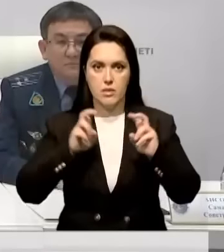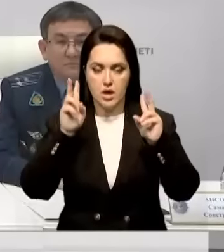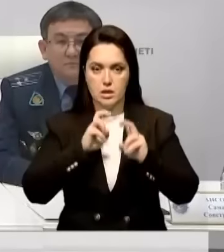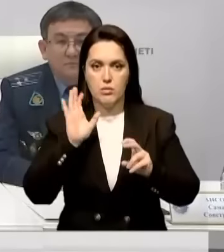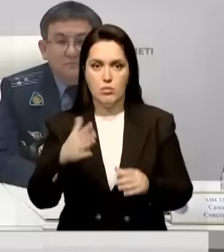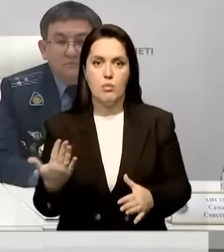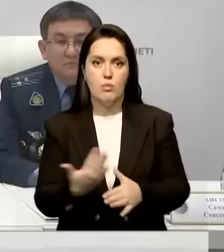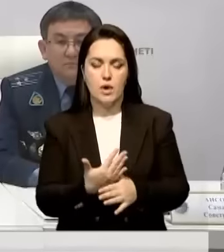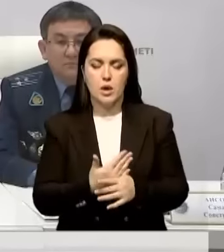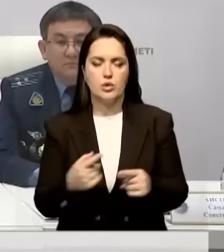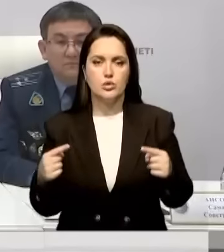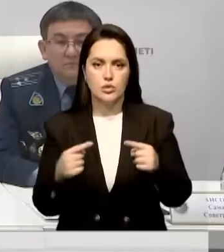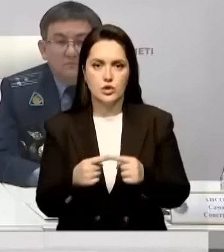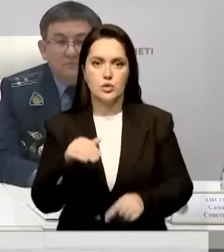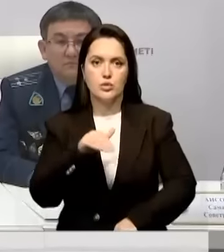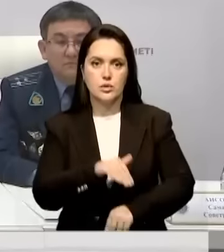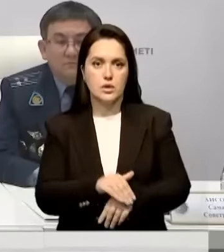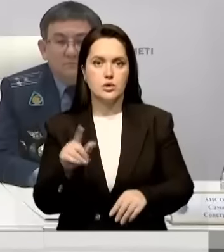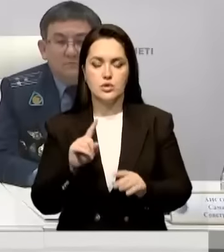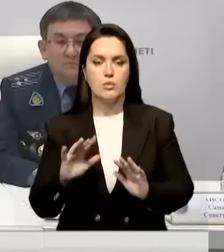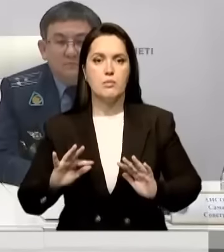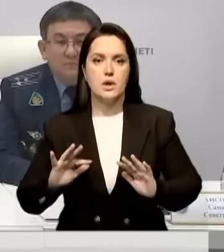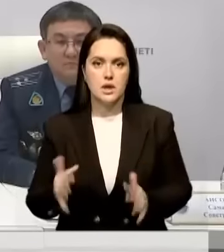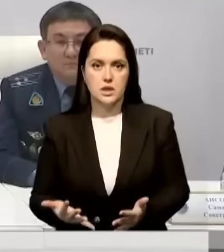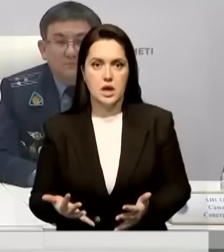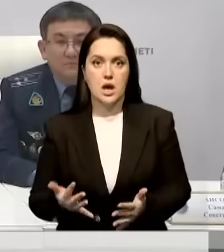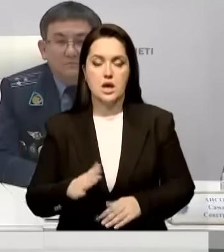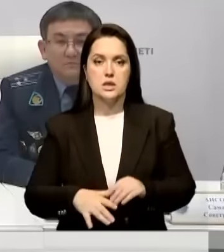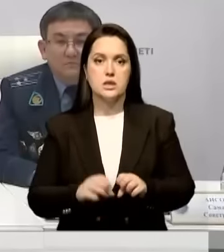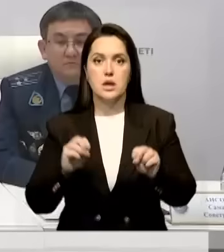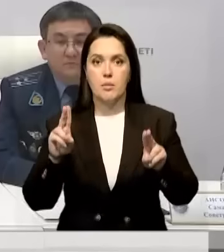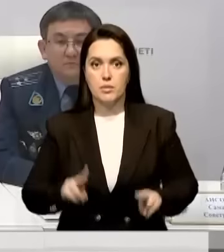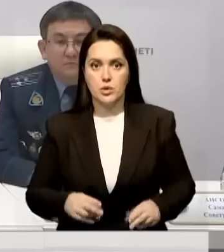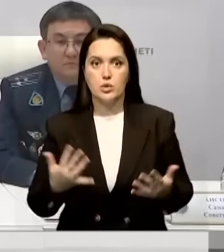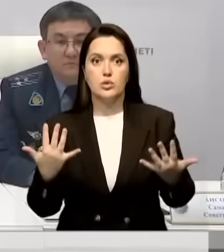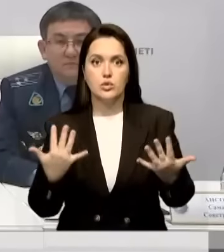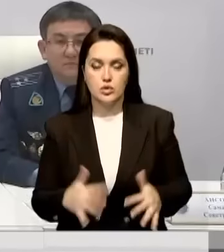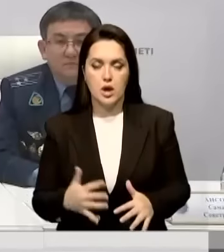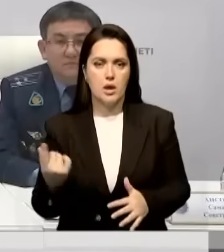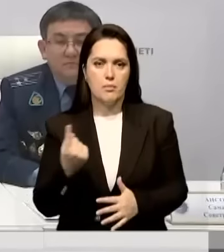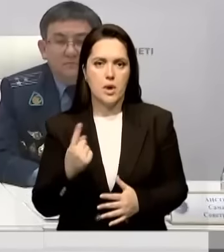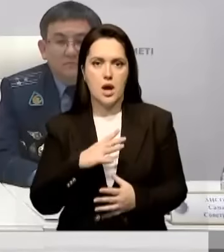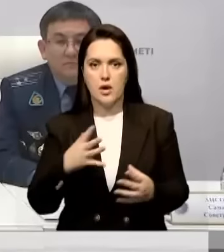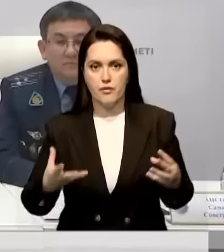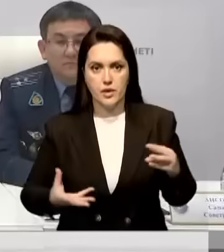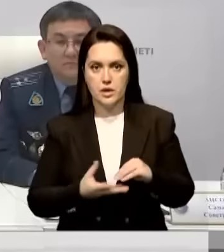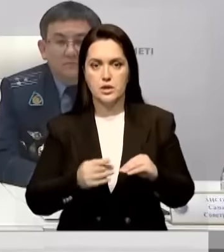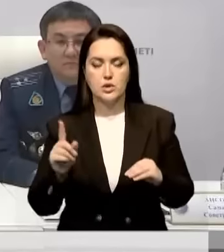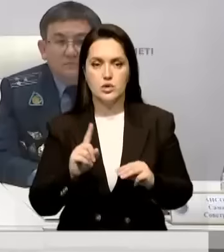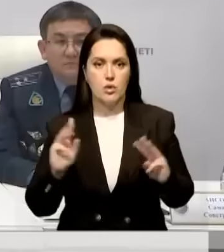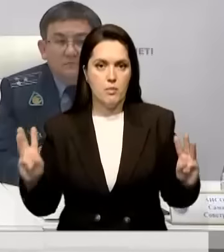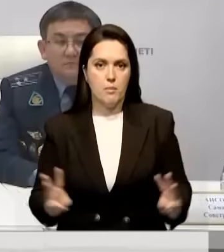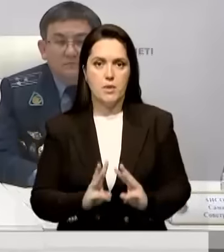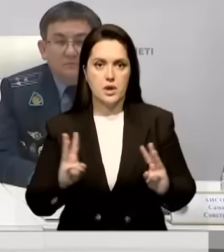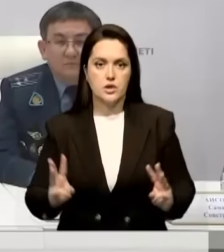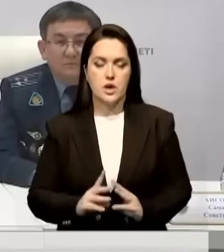которые помогут точно установить, что произошло. Специалисты уже сделали первые выводы о том, что пожар